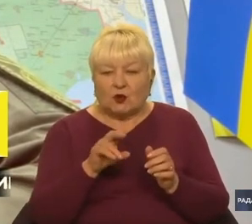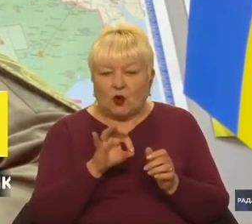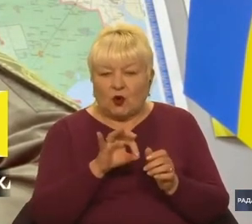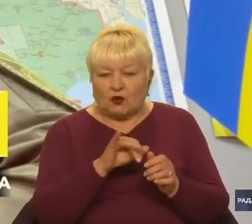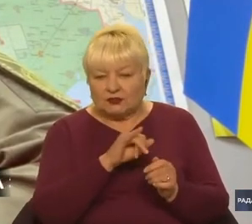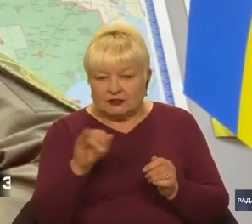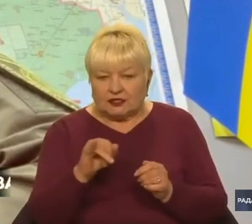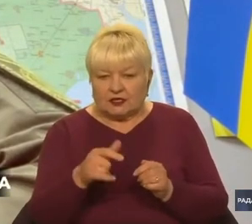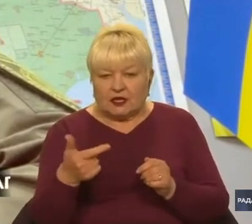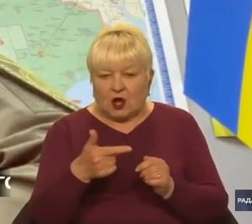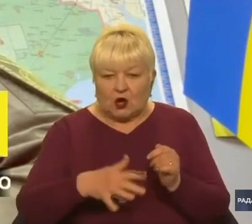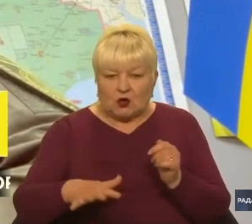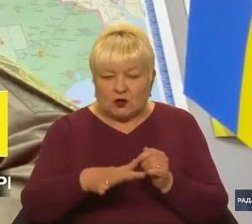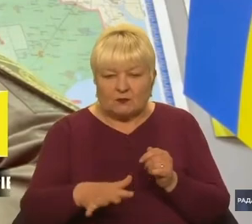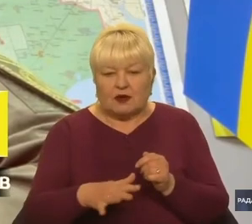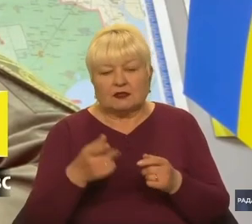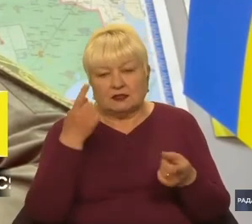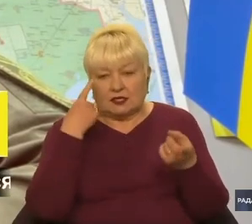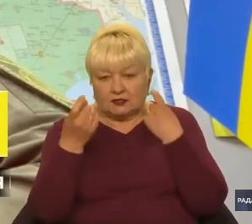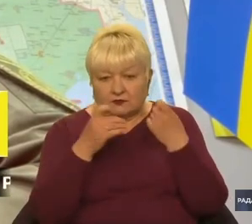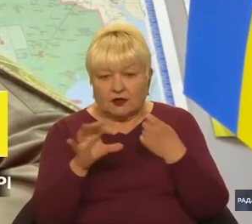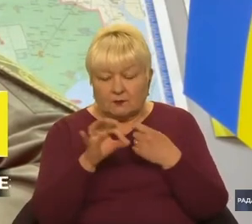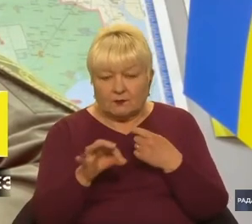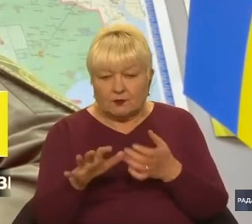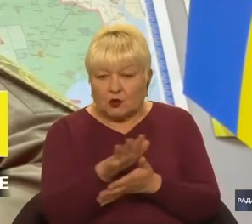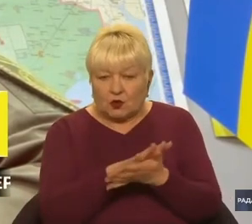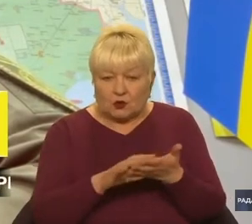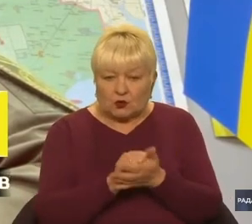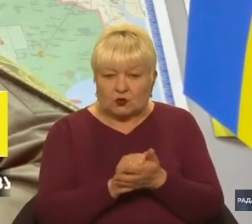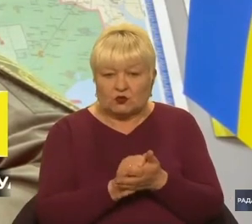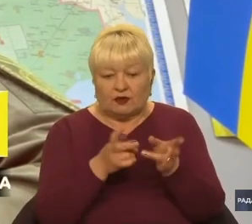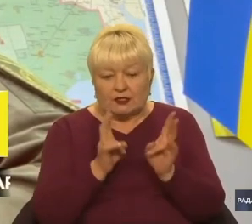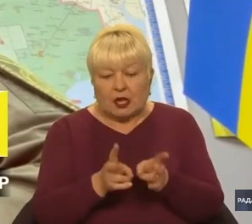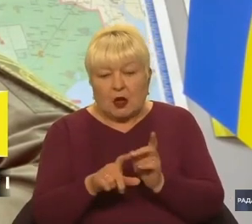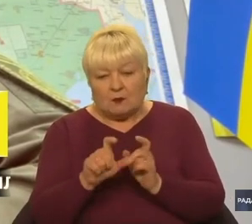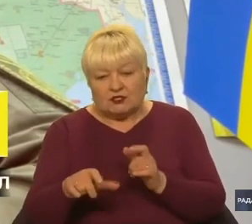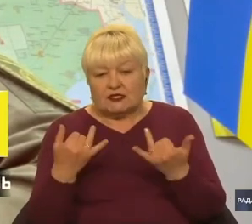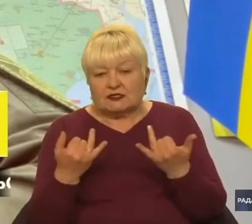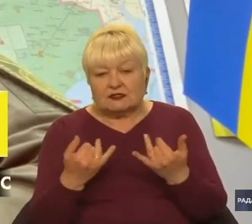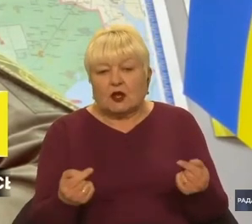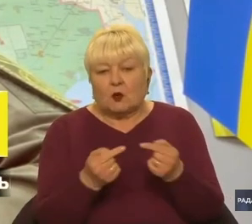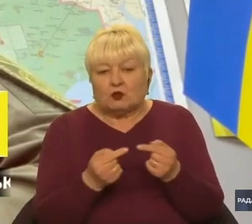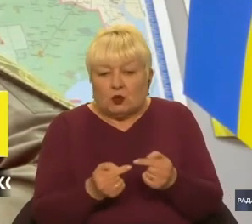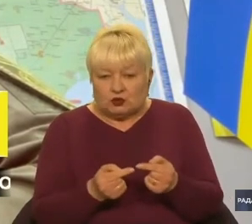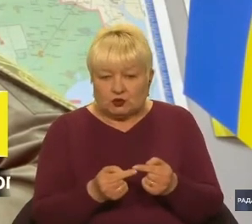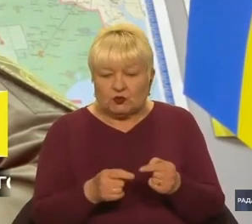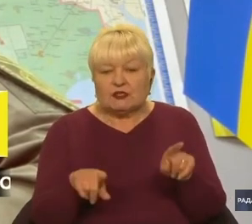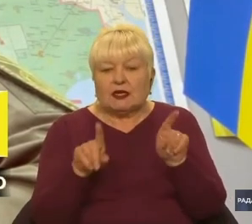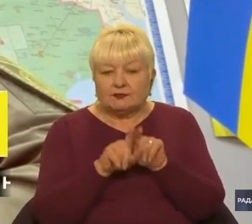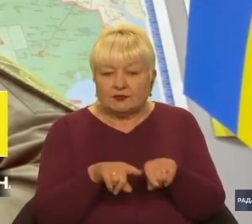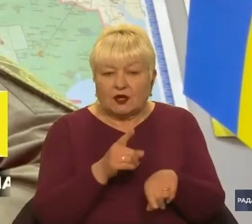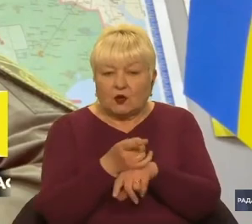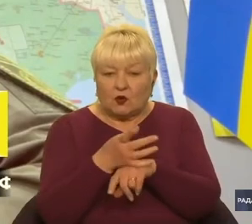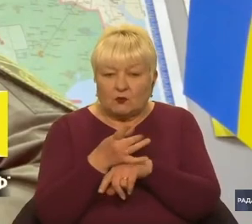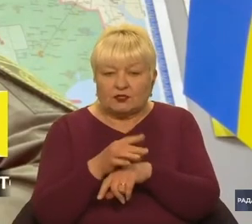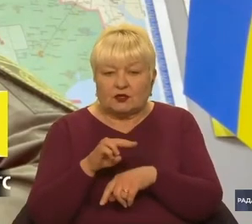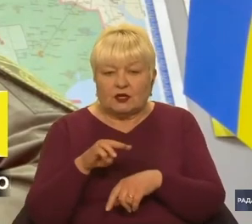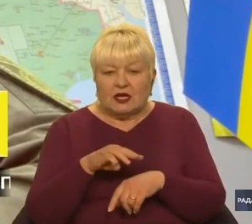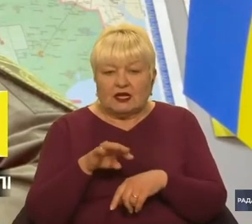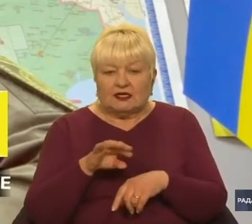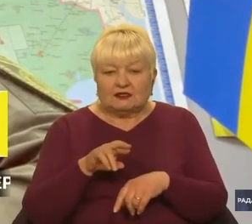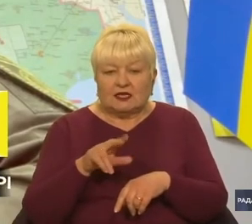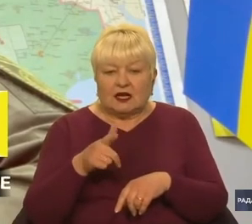Інформація про постраждалих та обсяги руйнувань на зараз уточнюється. Також обстрілювали Тягинку,